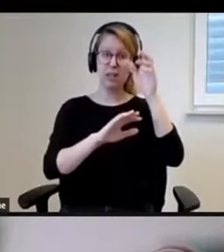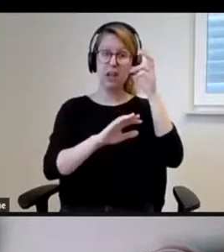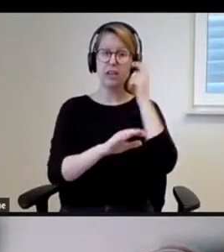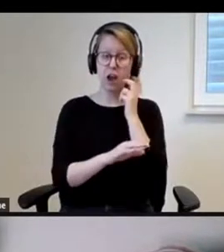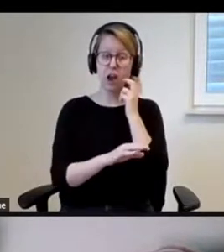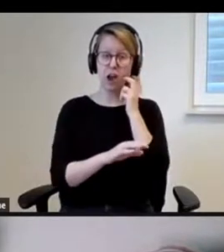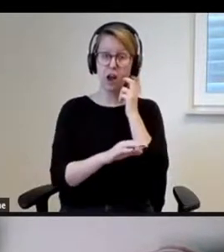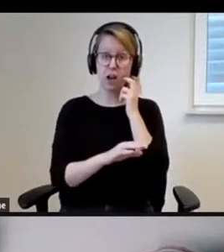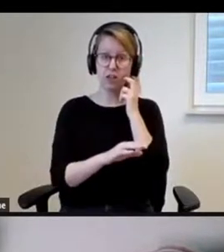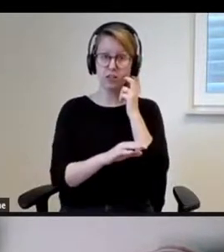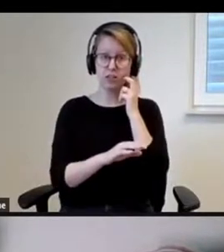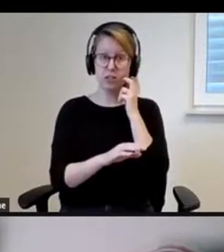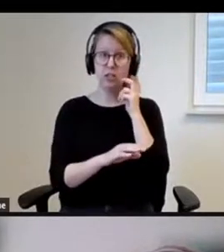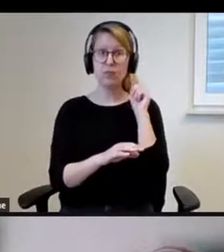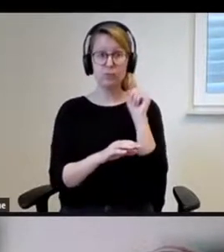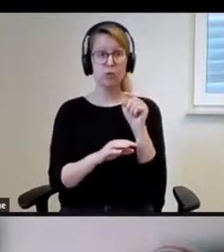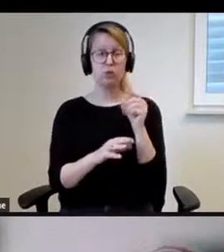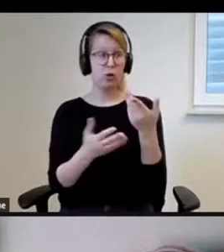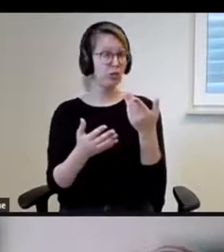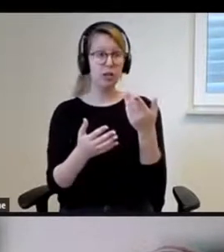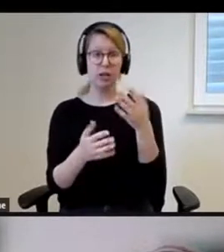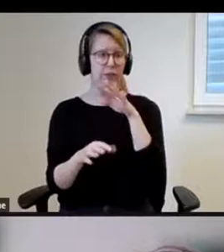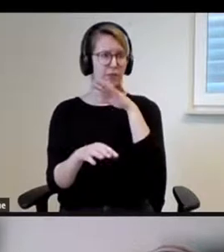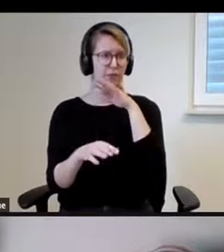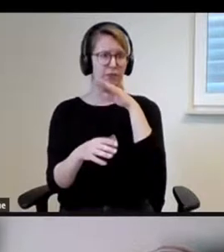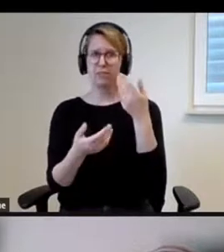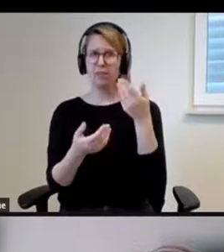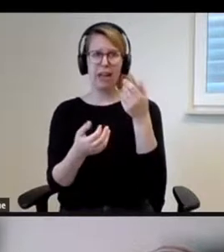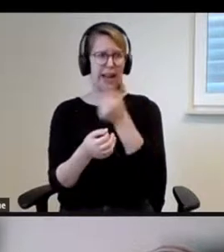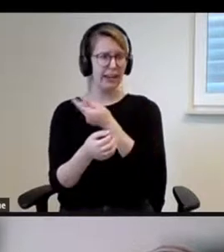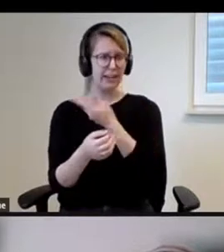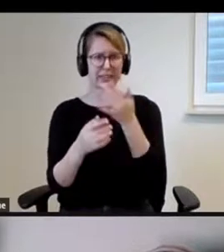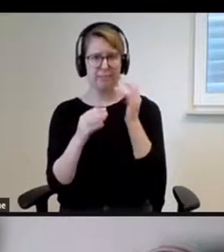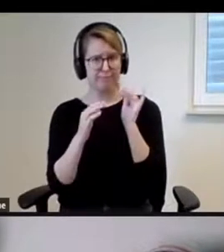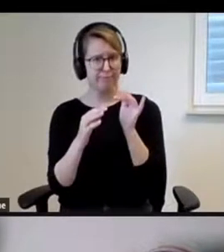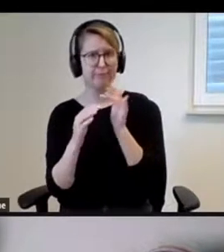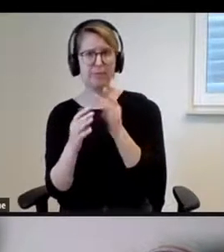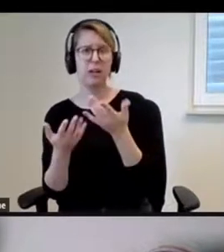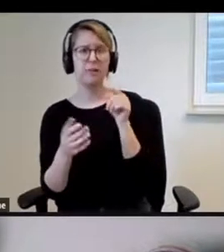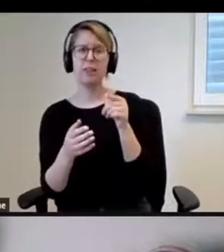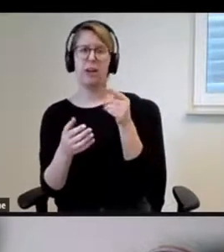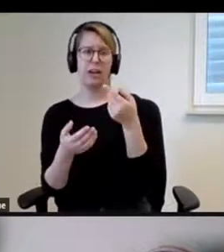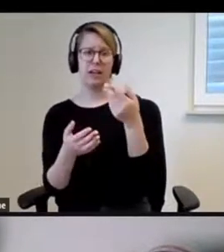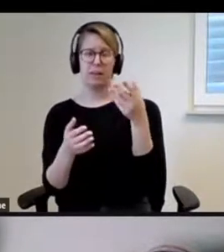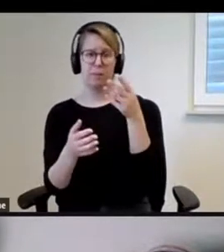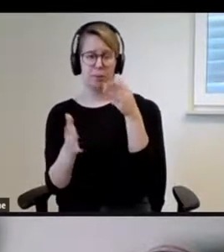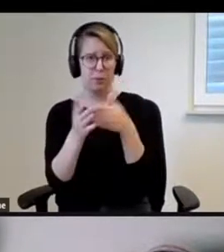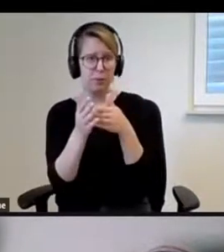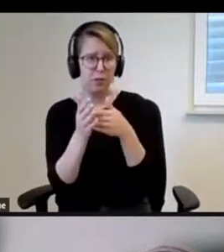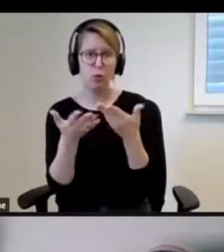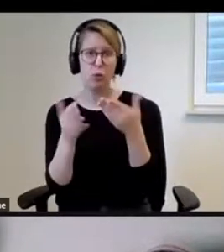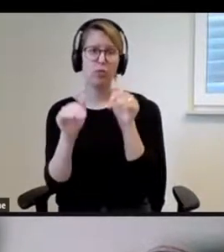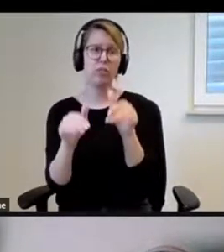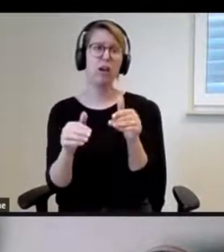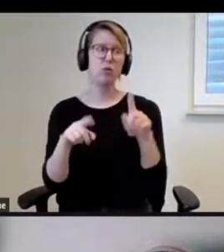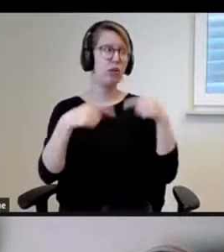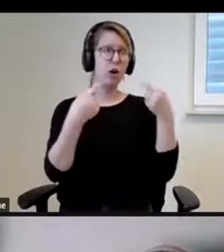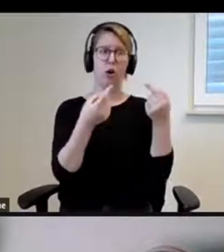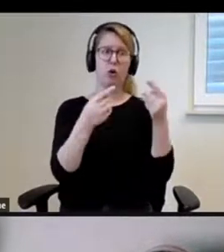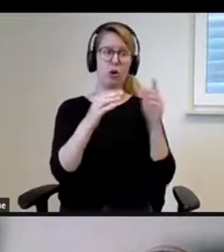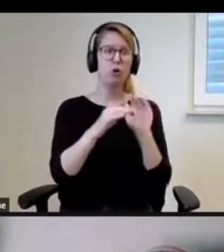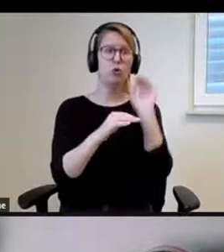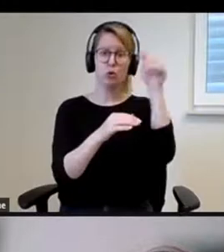ans handicapées vivent en institution. Et là aussi, un point de notre résolution, c'était de veiller de